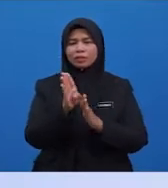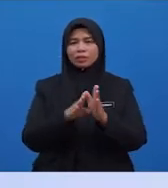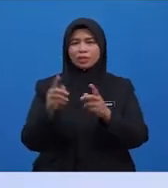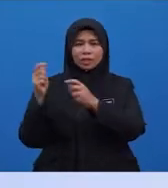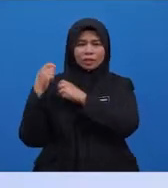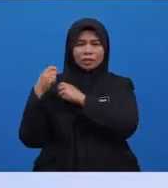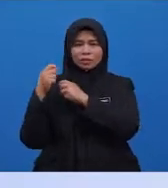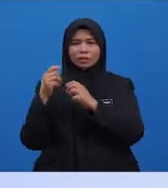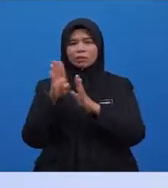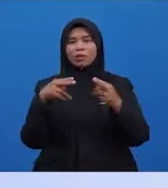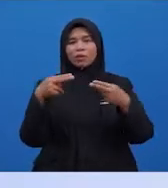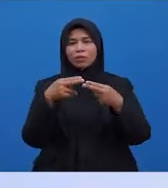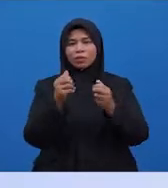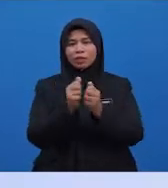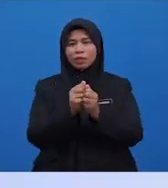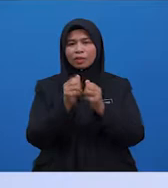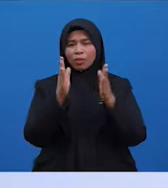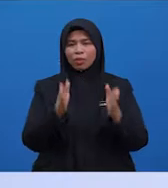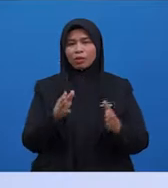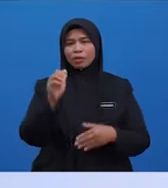dengan media-media dan orang awam.